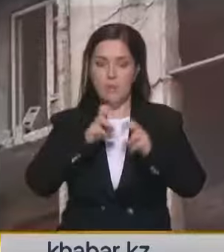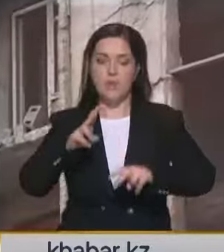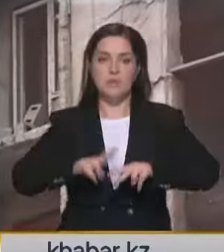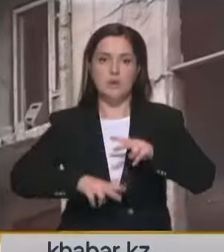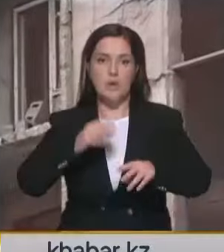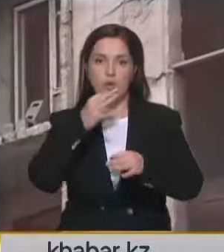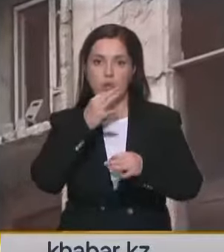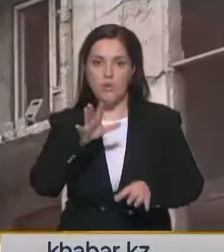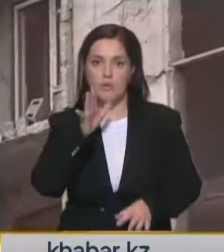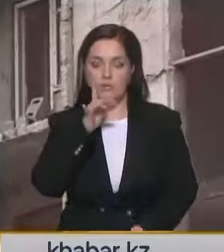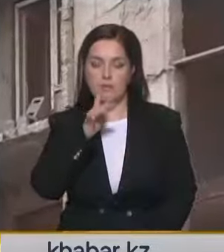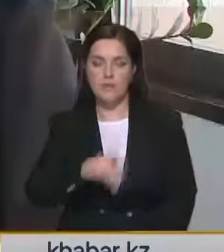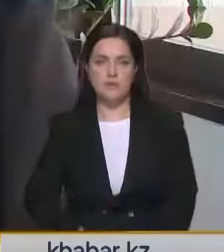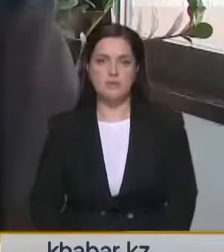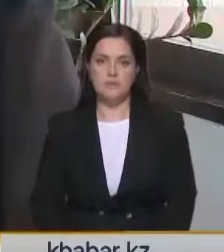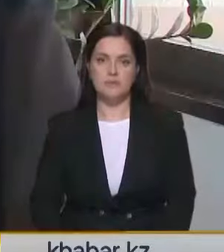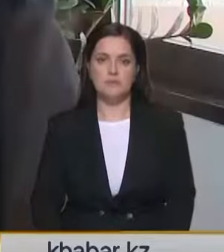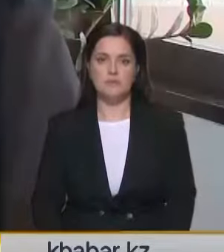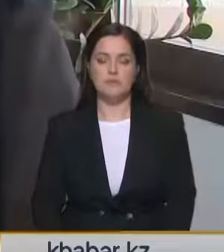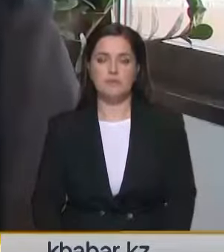в любое время.